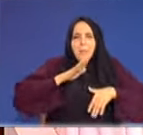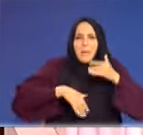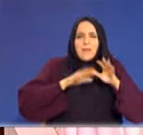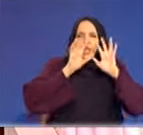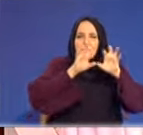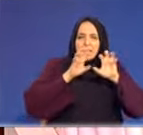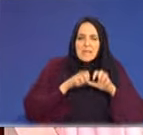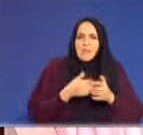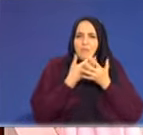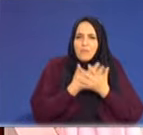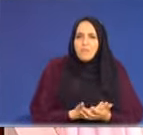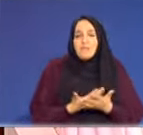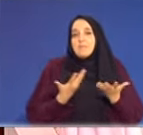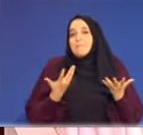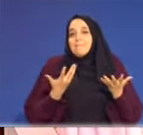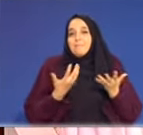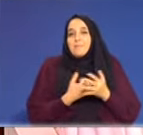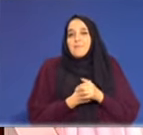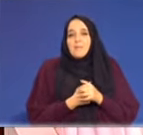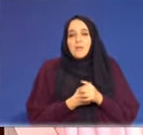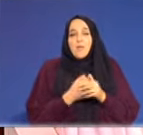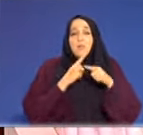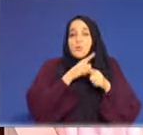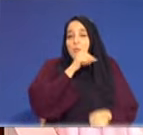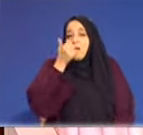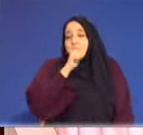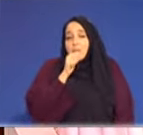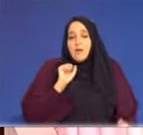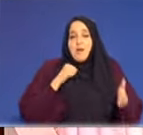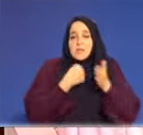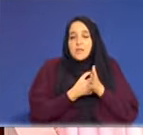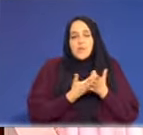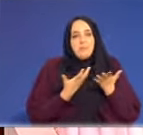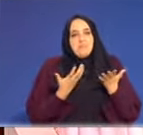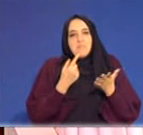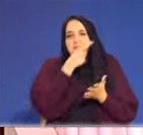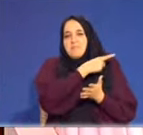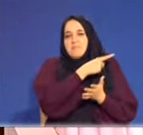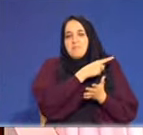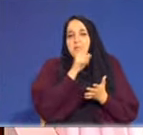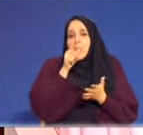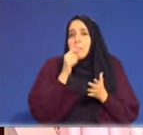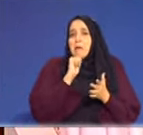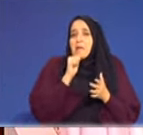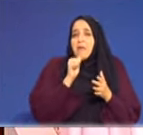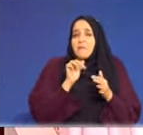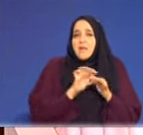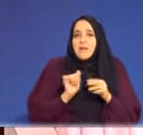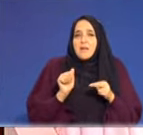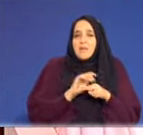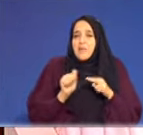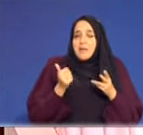المرور ولا قواعد الشريعة لأنه تناول ما حرم الله، ولكن حصل ما حصل وطيب،